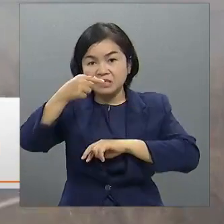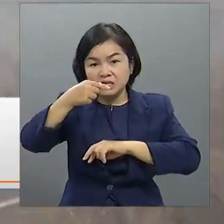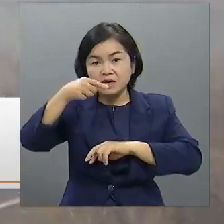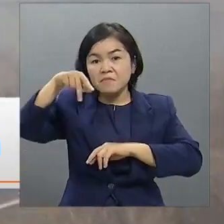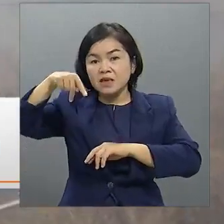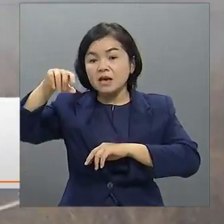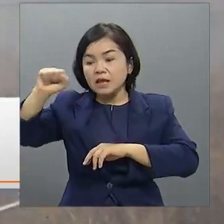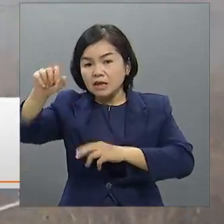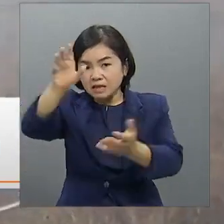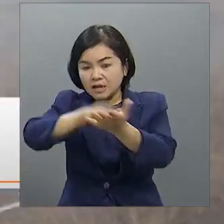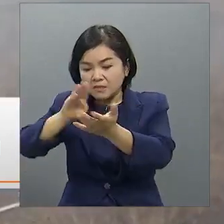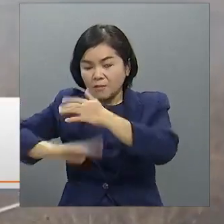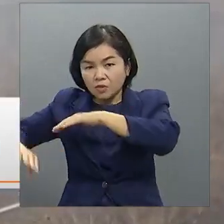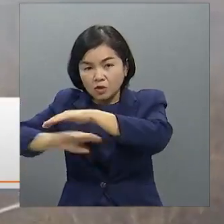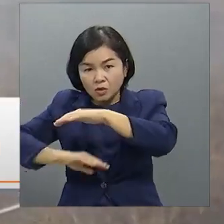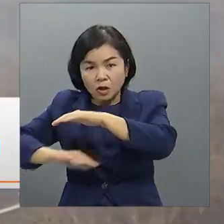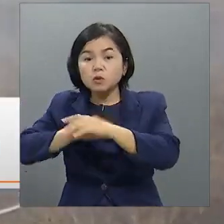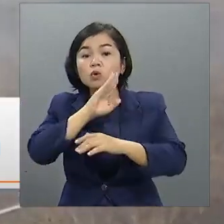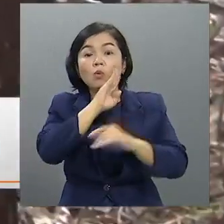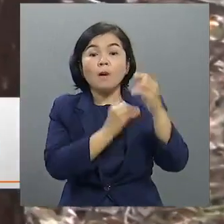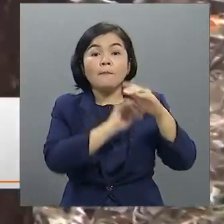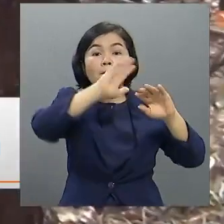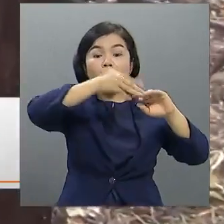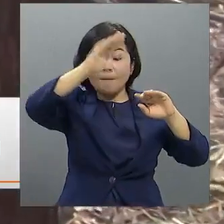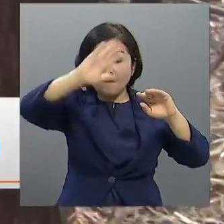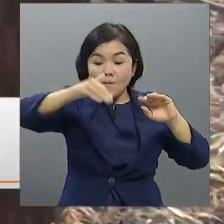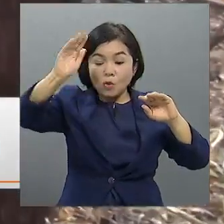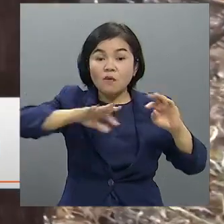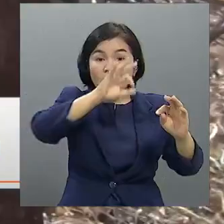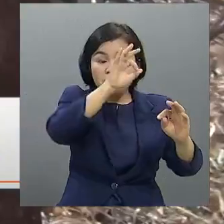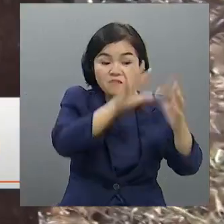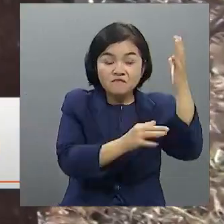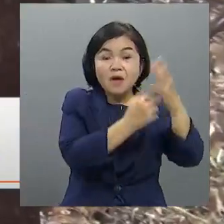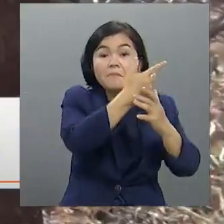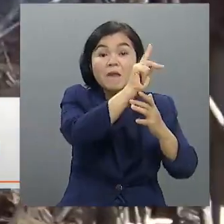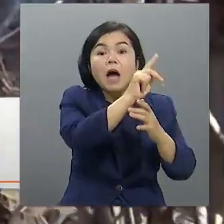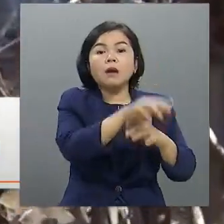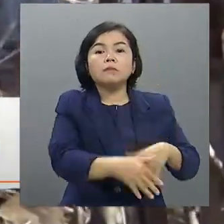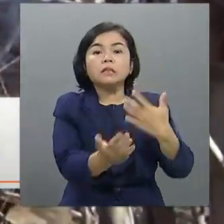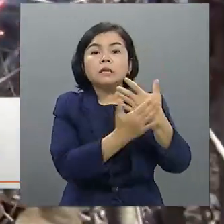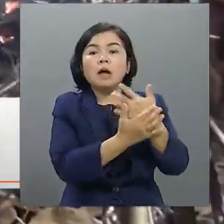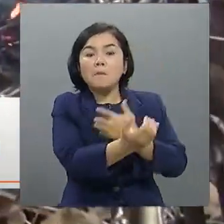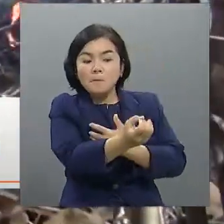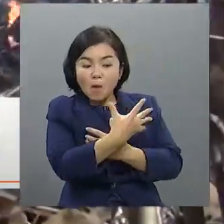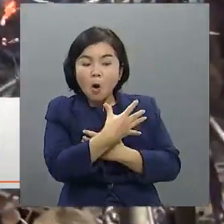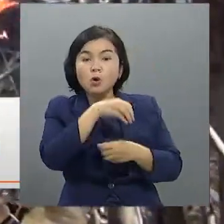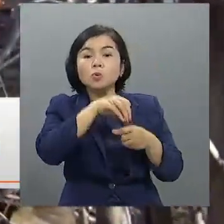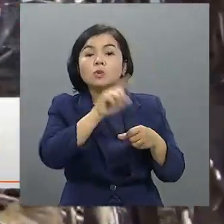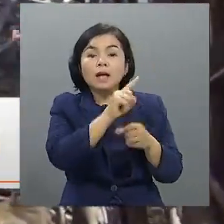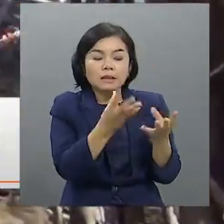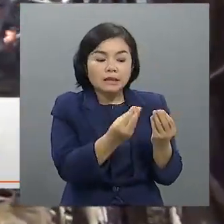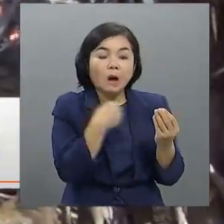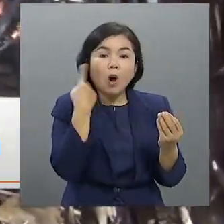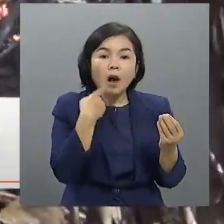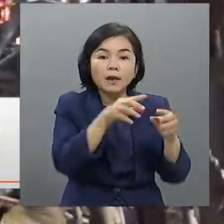ชนโดยเมื่อเกิดไฟป่าขึ้นระบบจะชี้จุดเกิดความร้อนหรือว่าฮอตสปอตว่าเกิดขึ้นในที่ดินแปลงใดหากสาเห